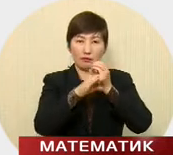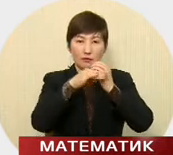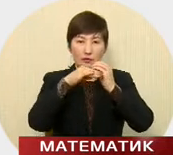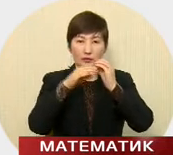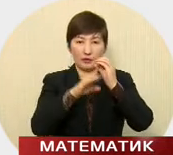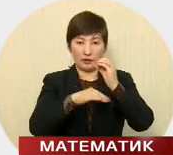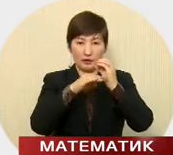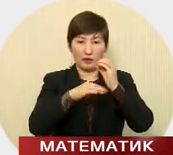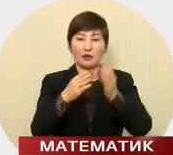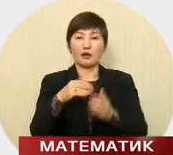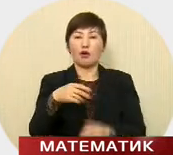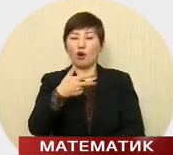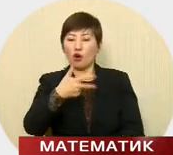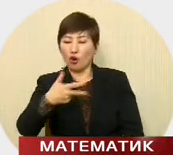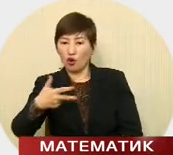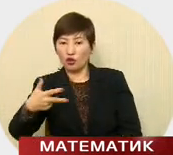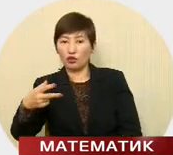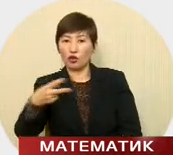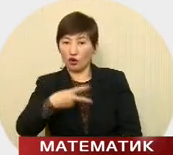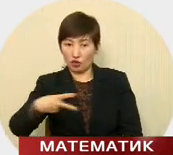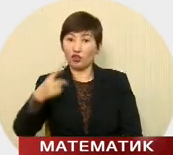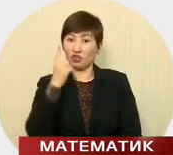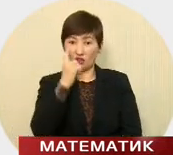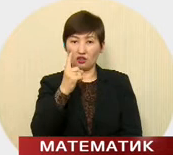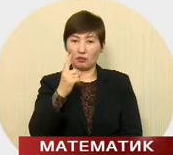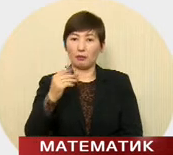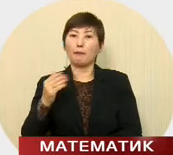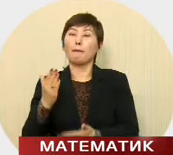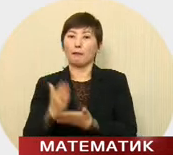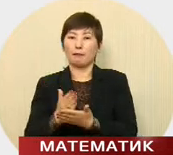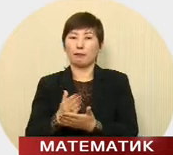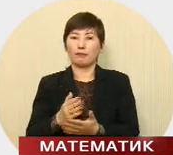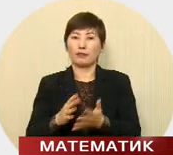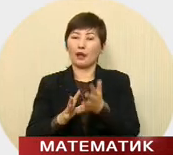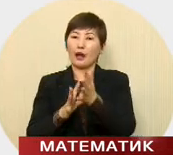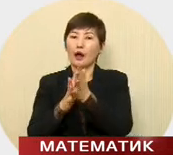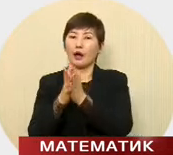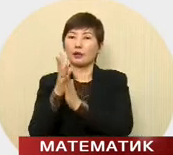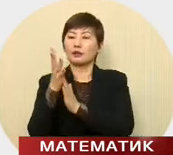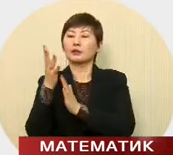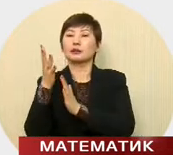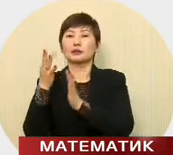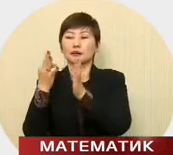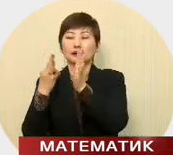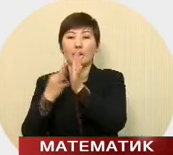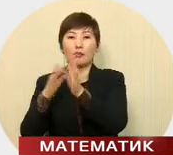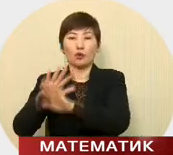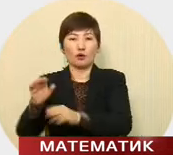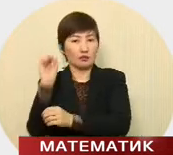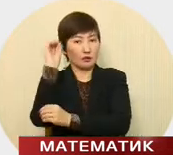2/1 хэсгийг эзэлж байна гэсэн үг. Тэгэхээр 36 сурагчийн 2/1 хэсэг гэдэг маань 18 сурагч сагсан бөмбөгөөр хичээлдэг байна